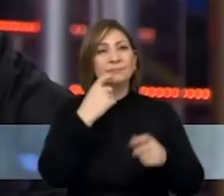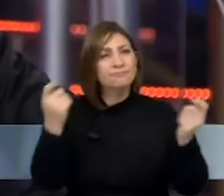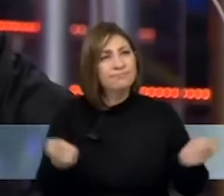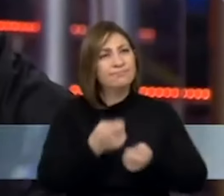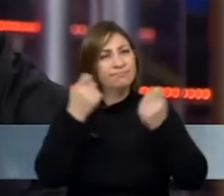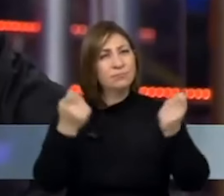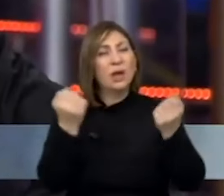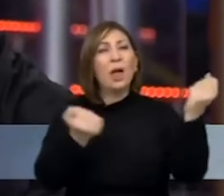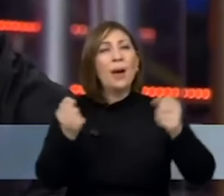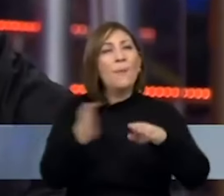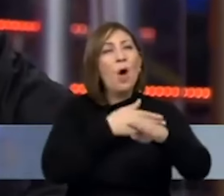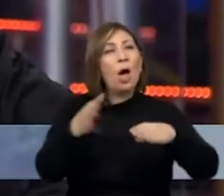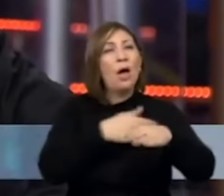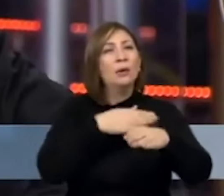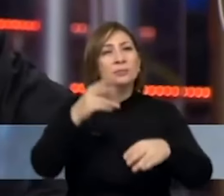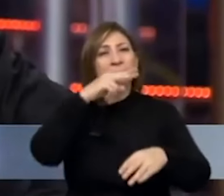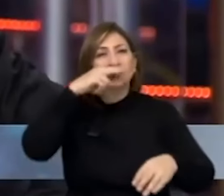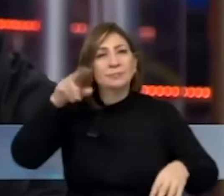işle uğraştı. Oto boyacılığı yaptı.